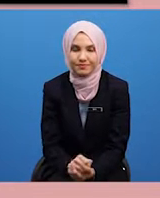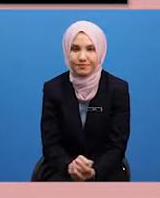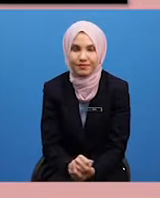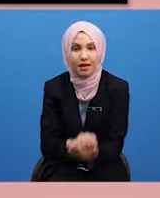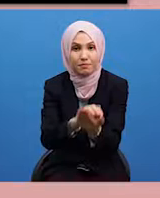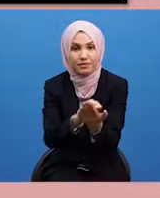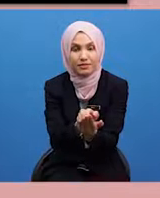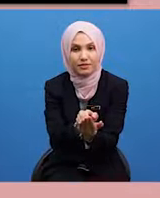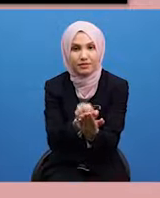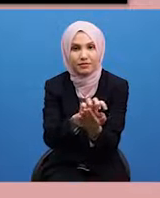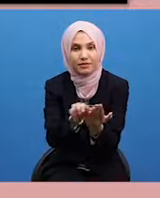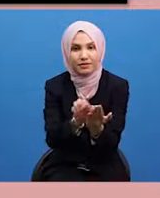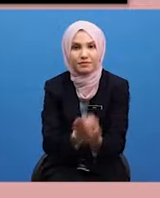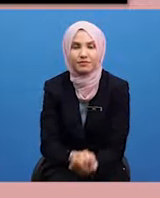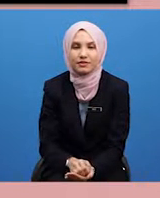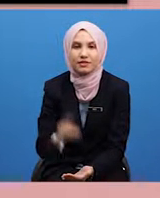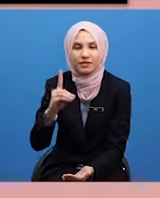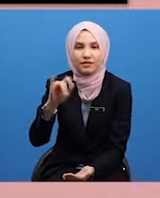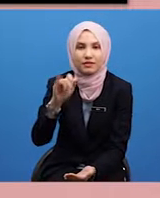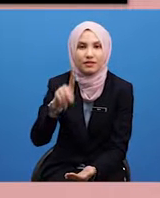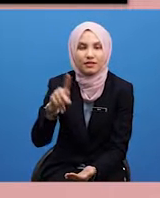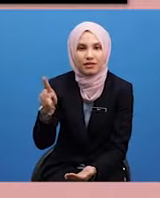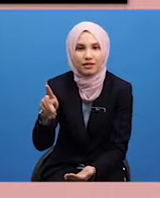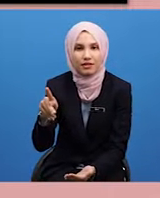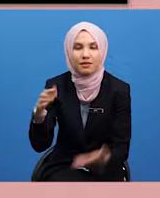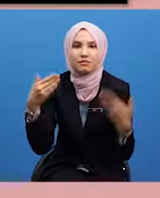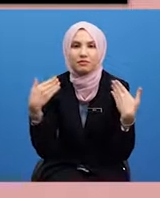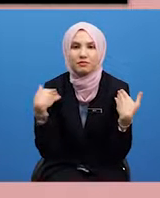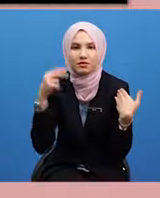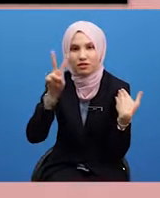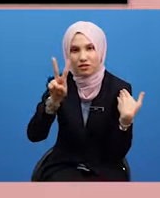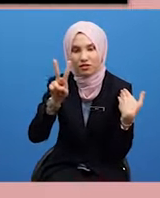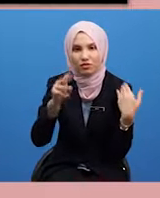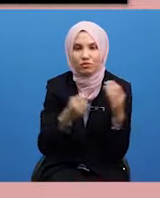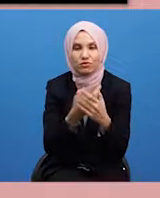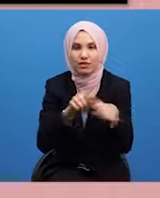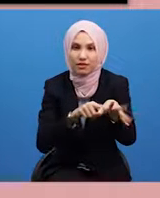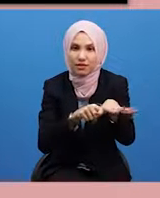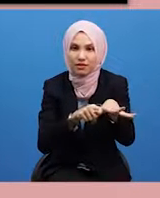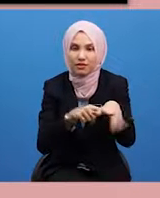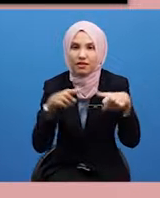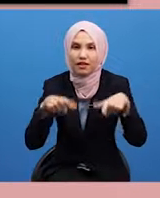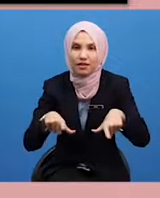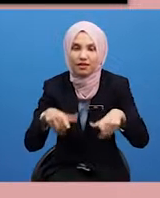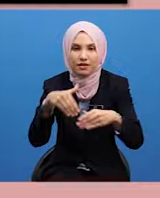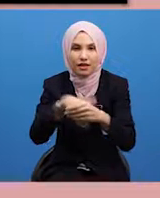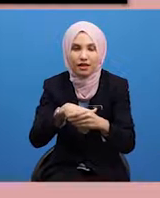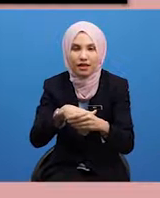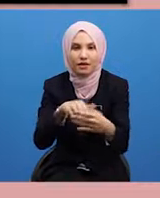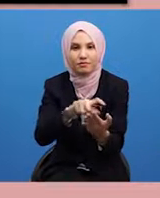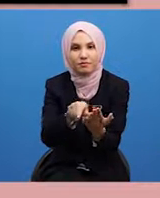Biji benih bagi jenis dicotyledon mempunyai dua pucuk daun yang terletak di dalam biji